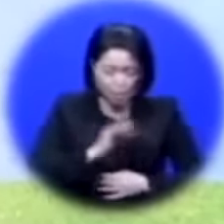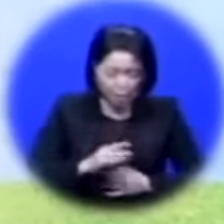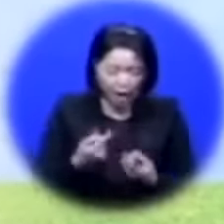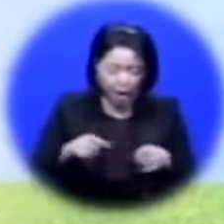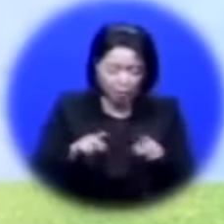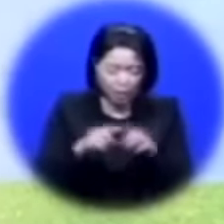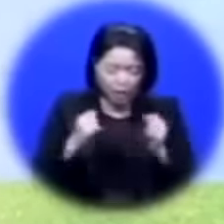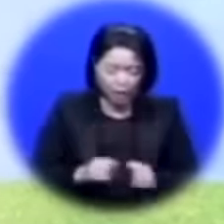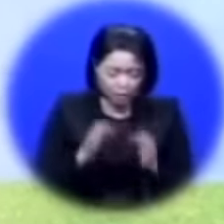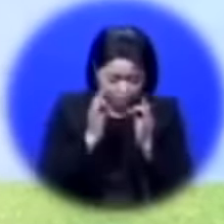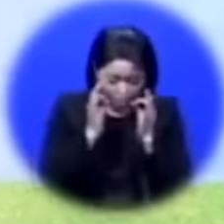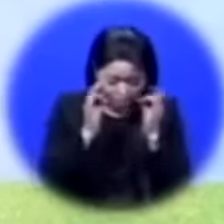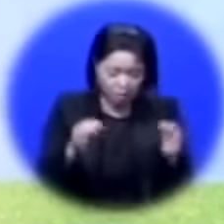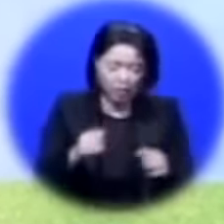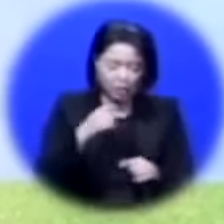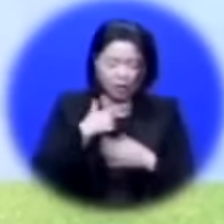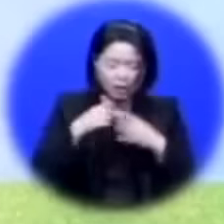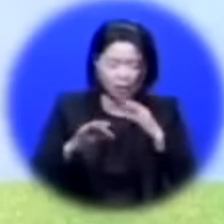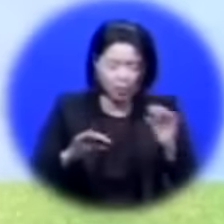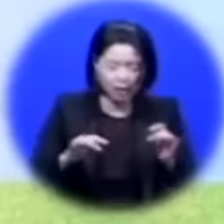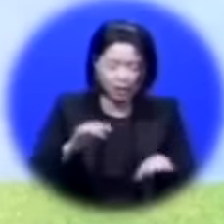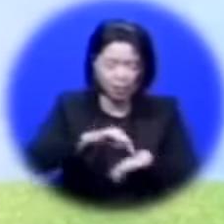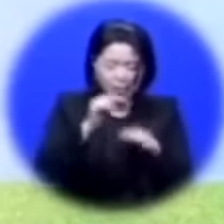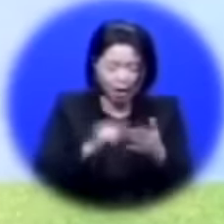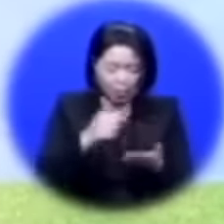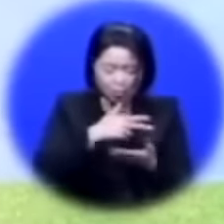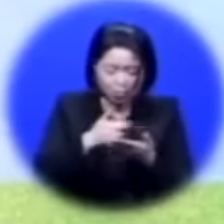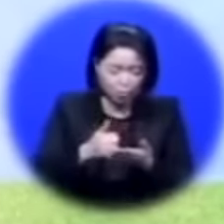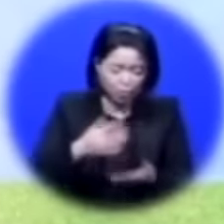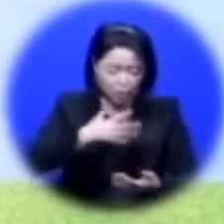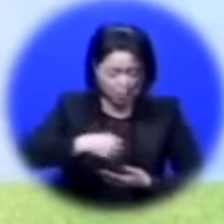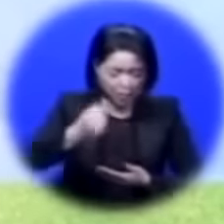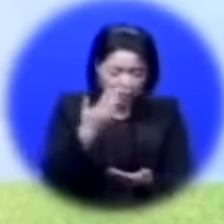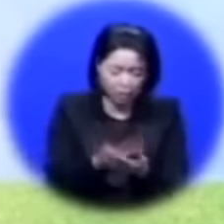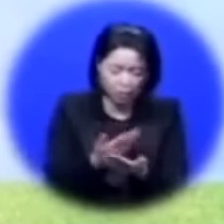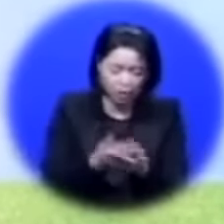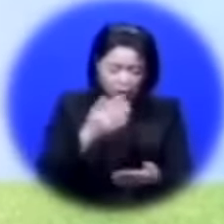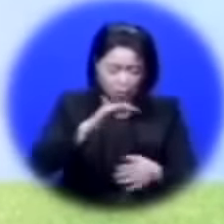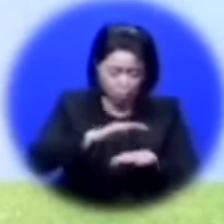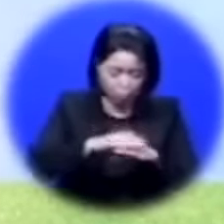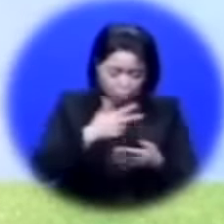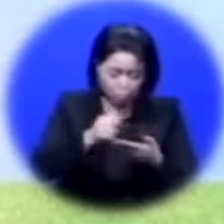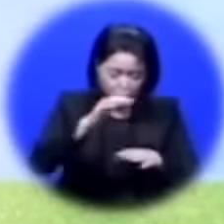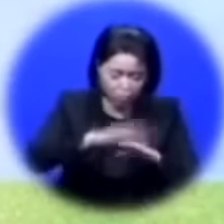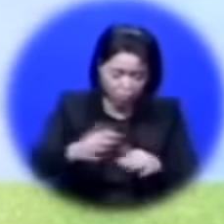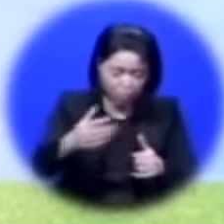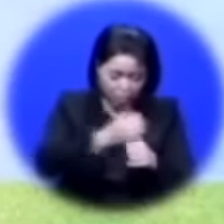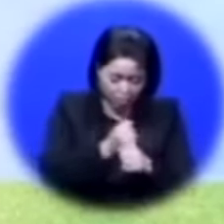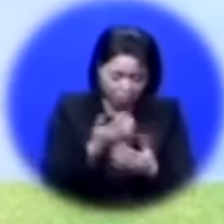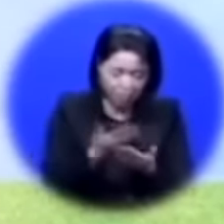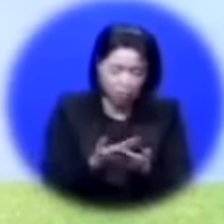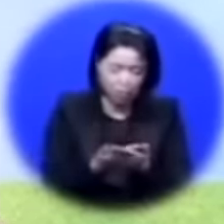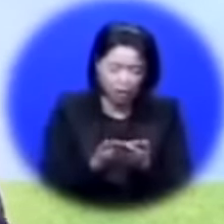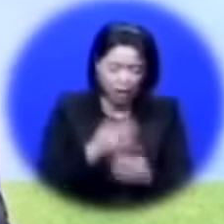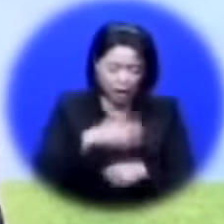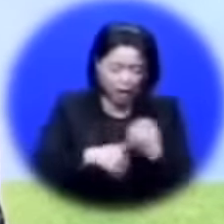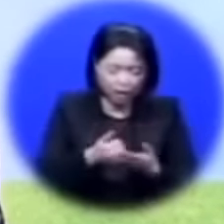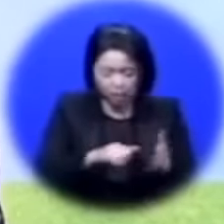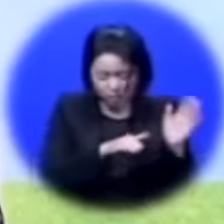간절히 갈망하는 마음을 주여 받아주소서 주의 손으로 사로 잡으소서 하나님